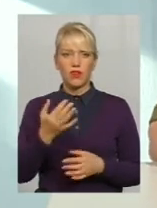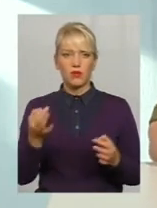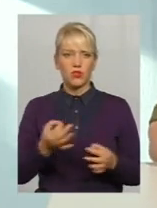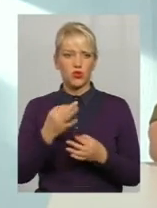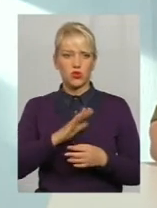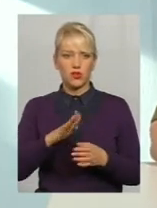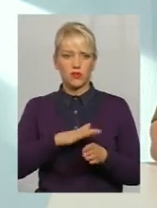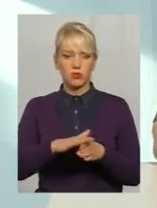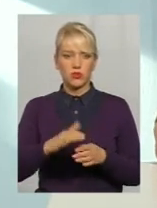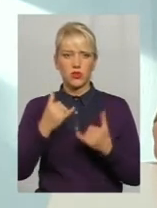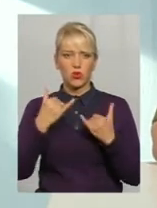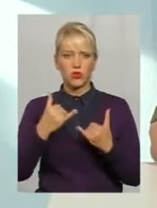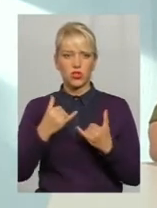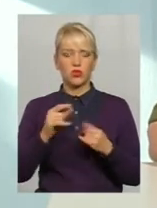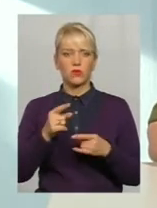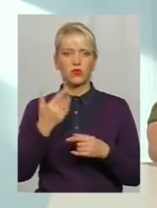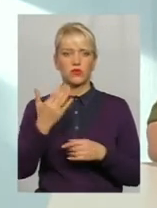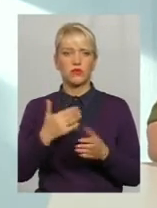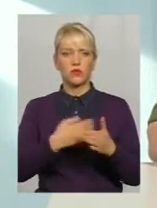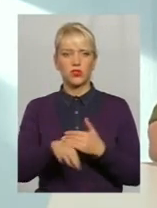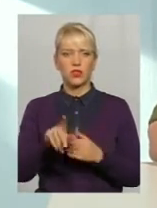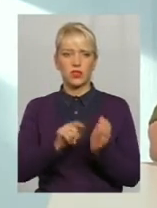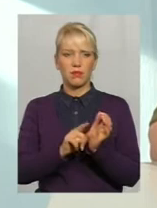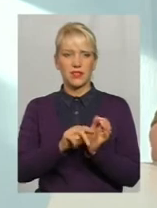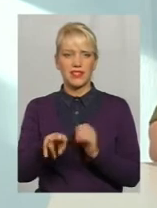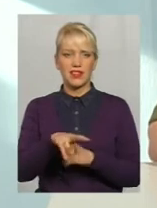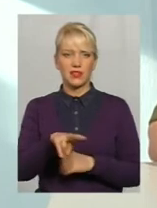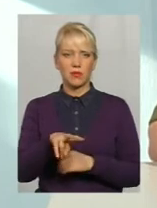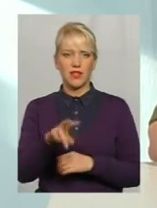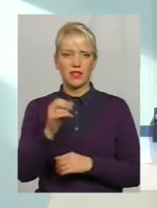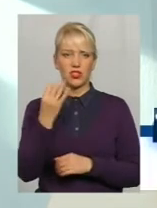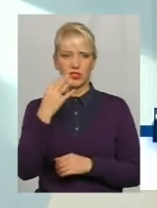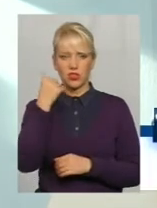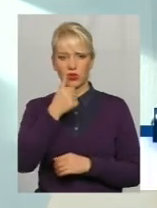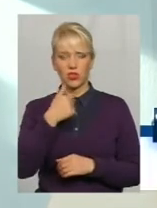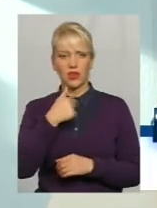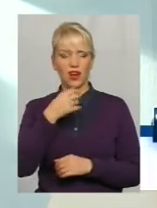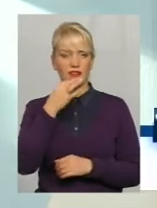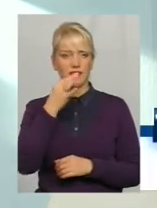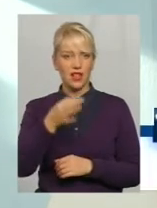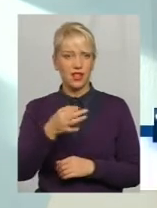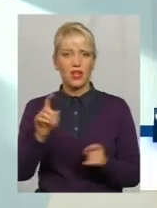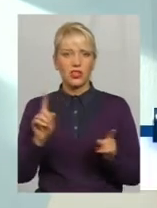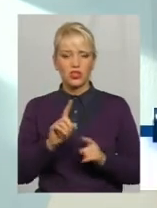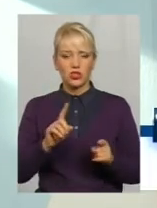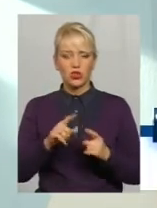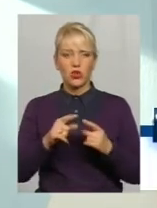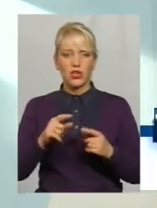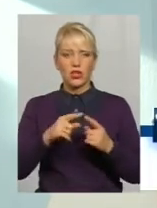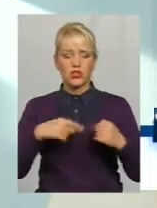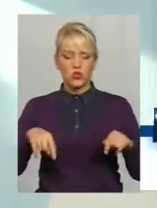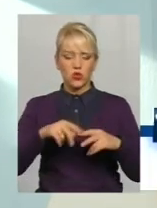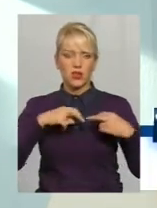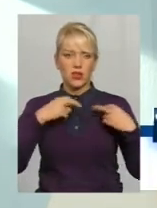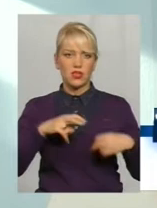майже не відбулося в осучасненні? Тому що ви пішли на пенсію в листопаді 2014 року. Я якраз і казала, що зони ризику, якраз ті,